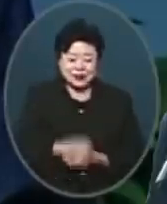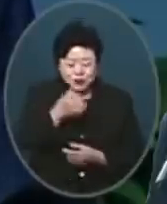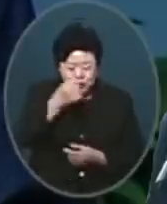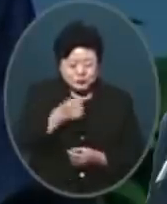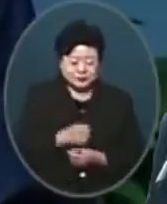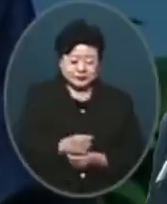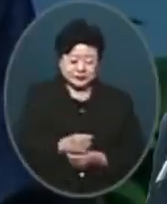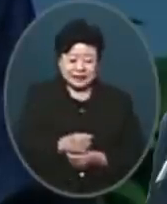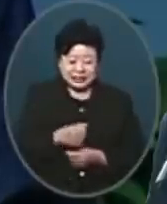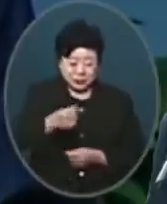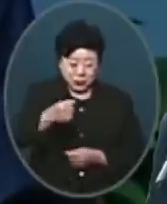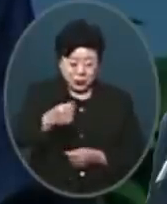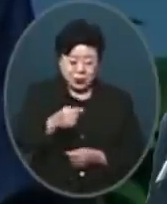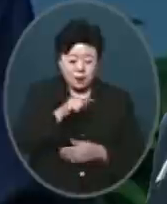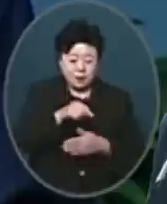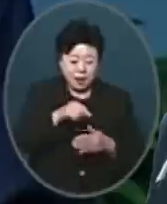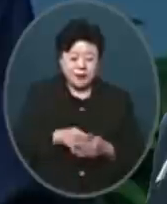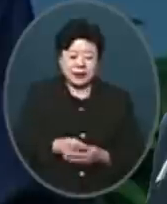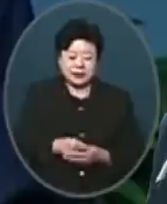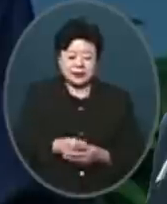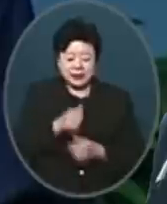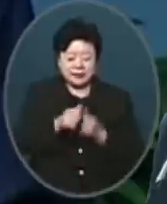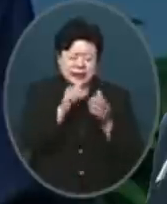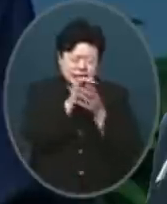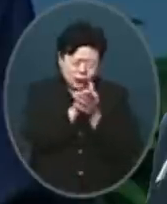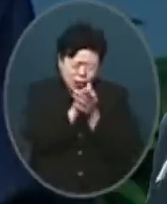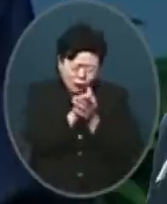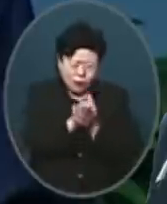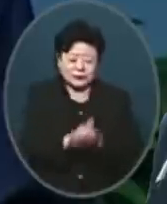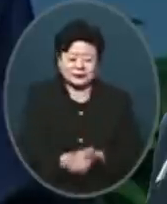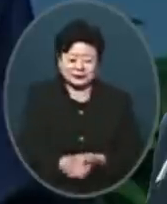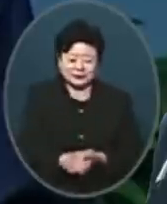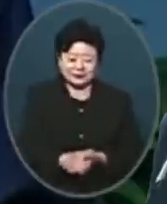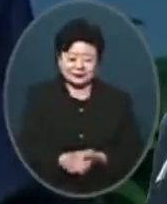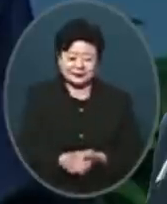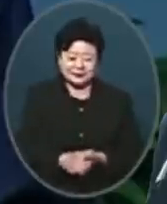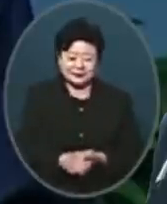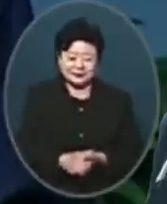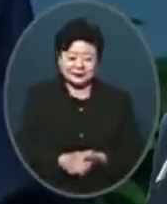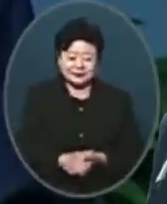꿈을 마음에 품고 하나님께 기도하고